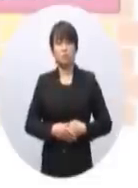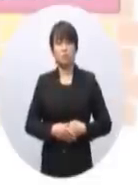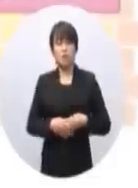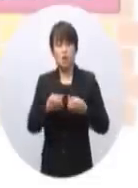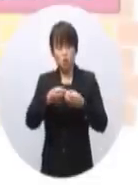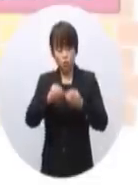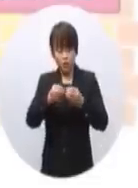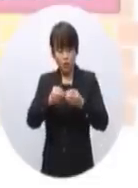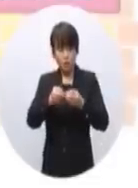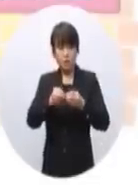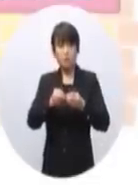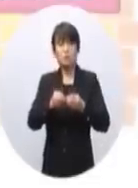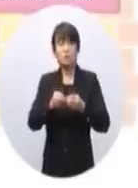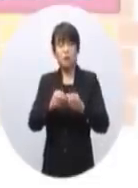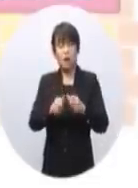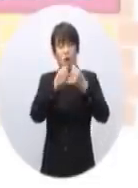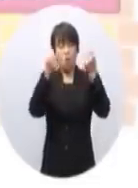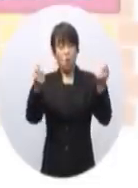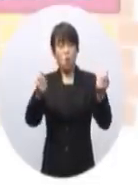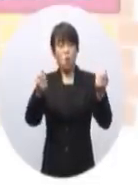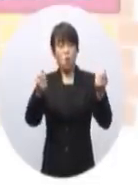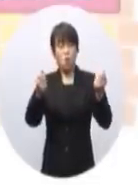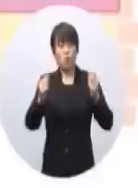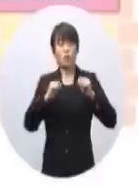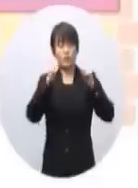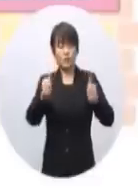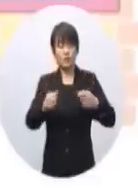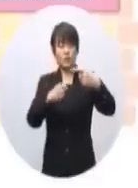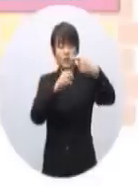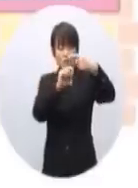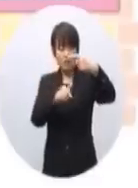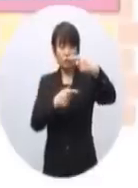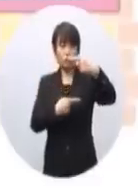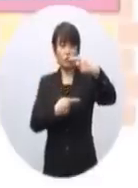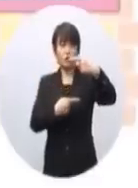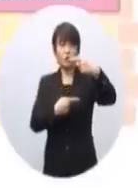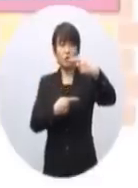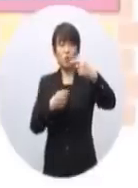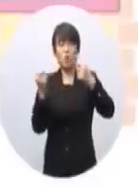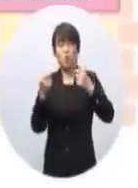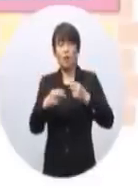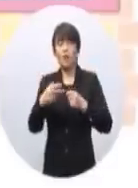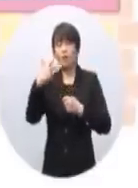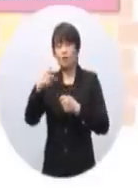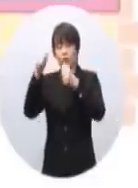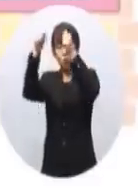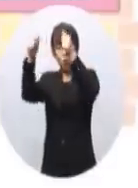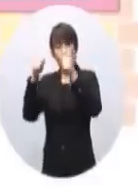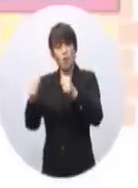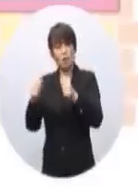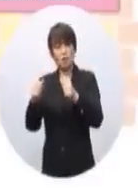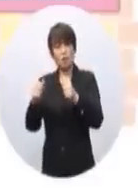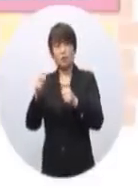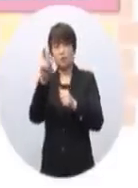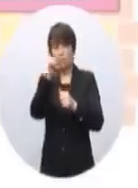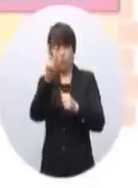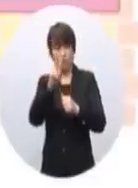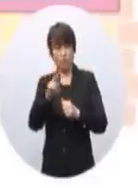詳しくは広報茅ヶ崎1月1日号、または市ホームページをご覧ください。